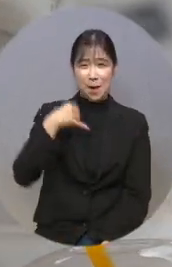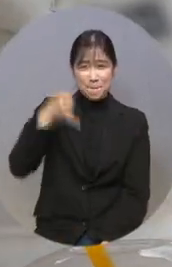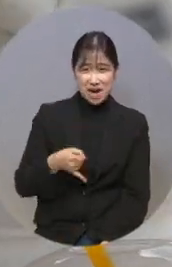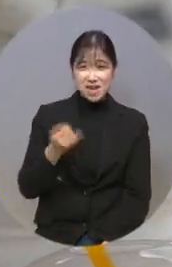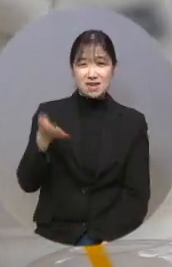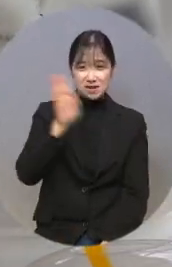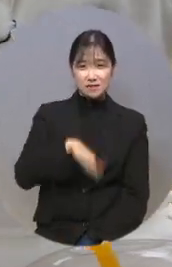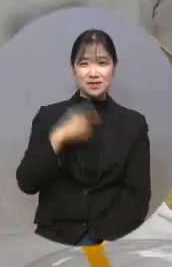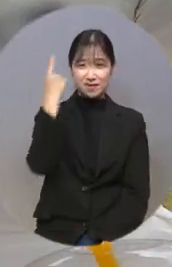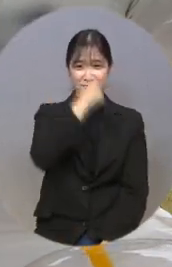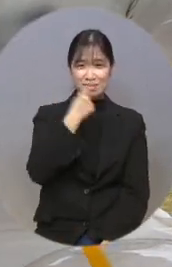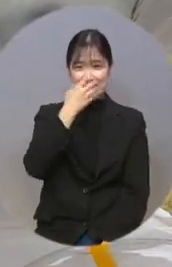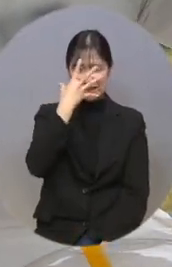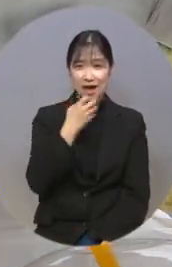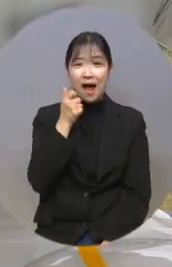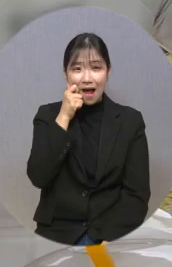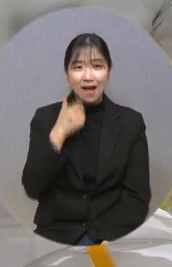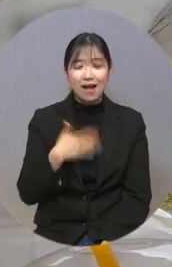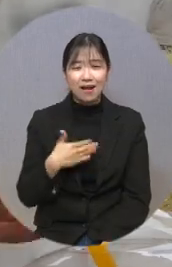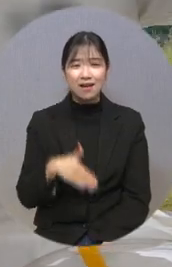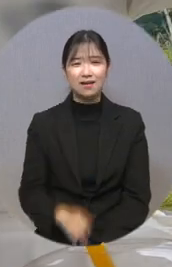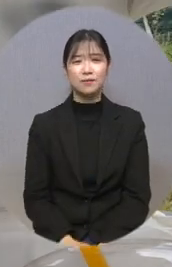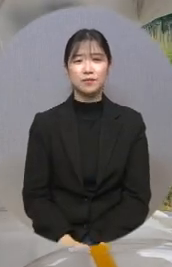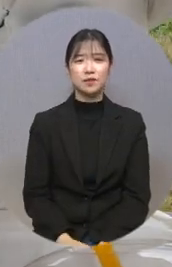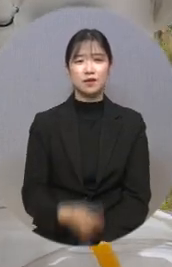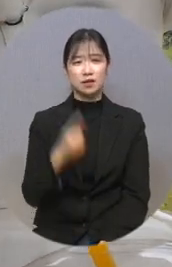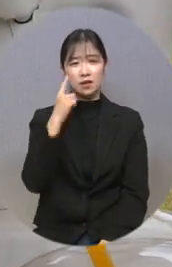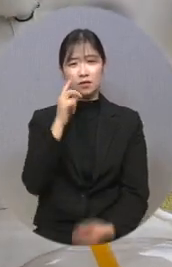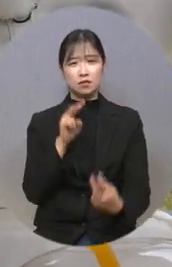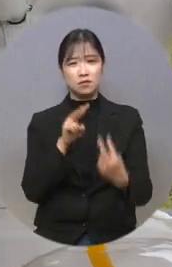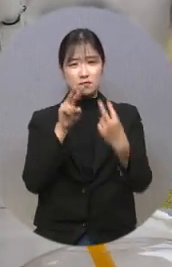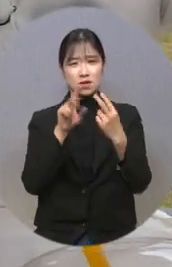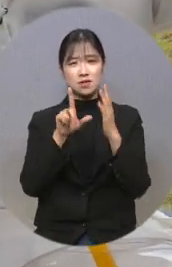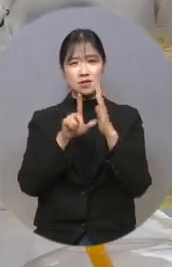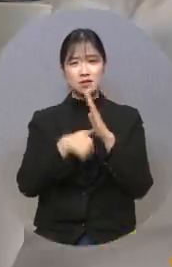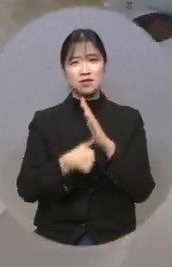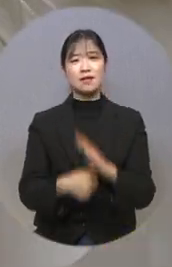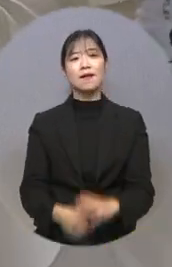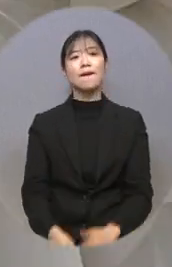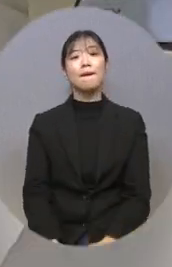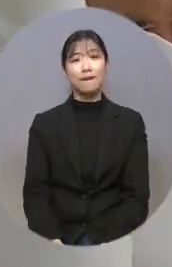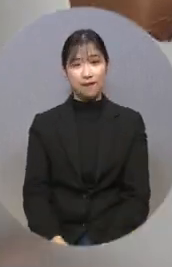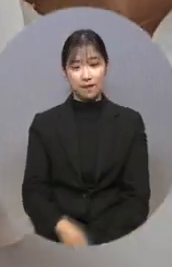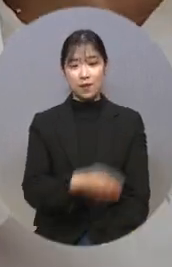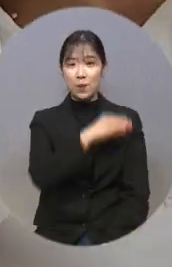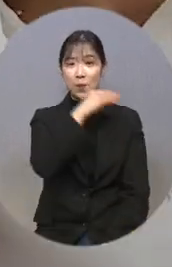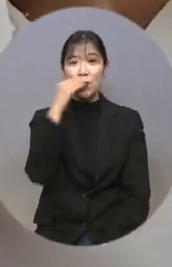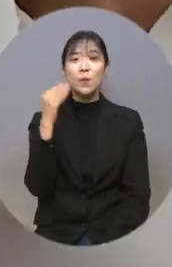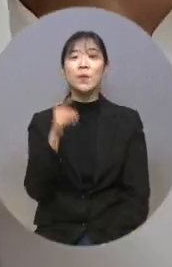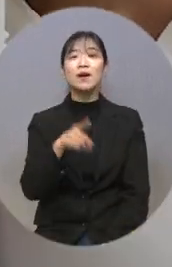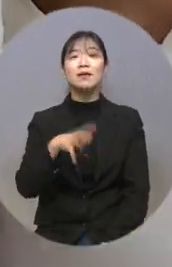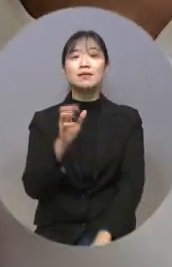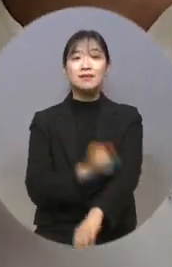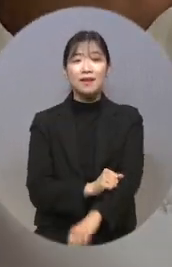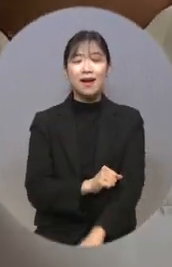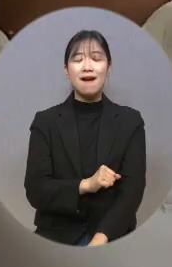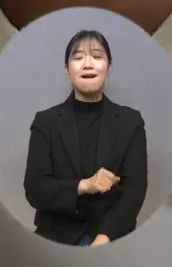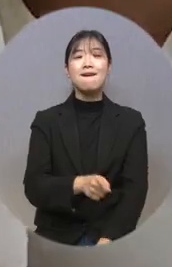당연하죠. 유진아 표정 관리 안 해도 돼. 근데 눈 마셨을 때 살짝 이렇게 할 수도 있어. 입 모양으로. 약간 인상. 아, 왜 나? 입 모양으로